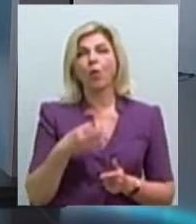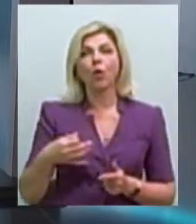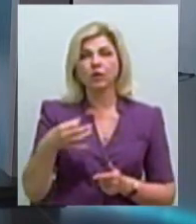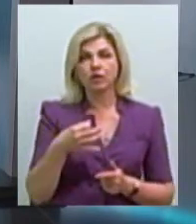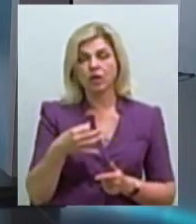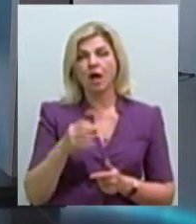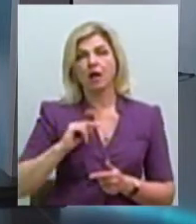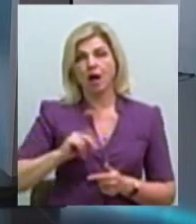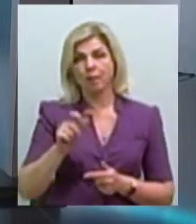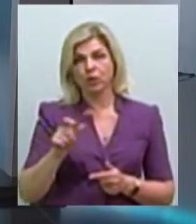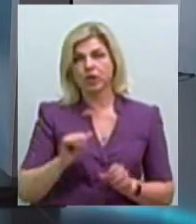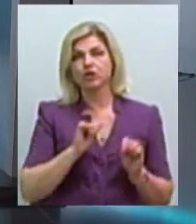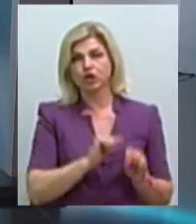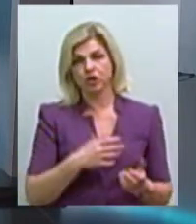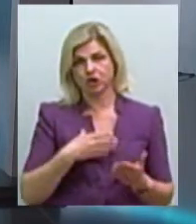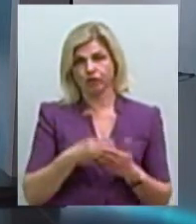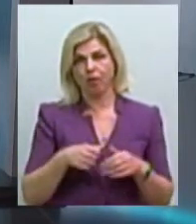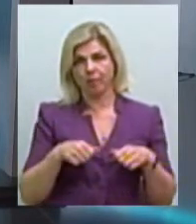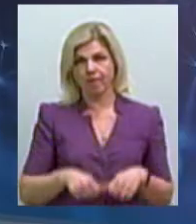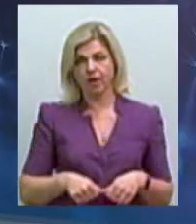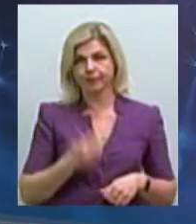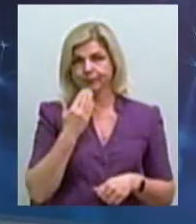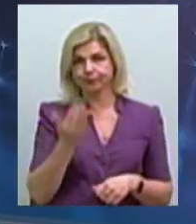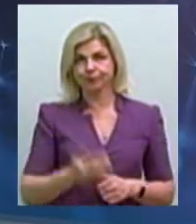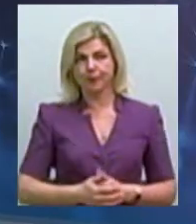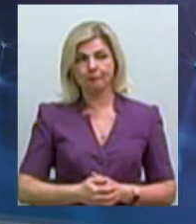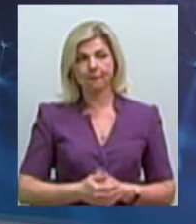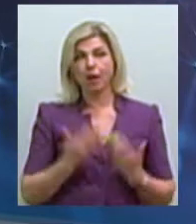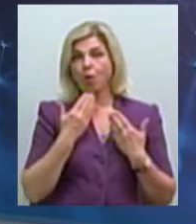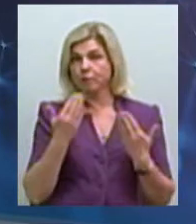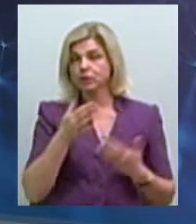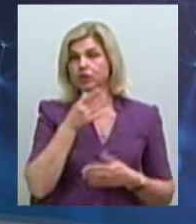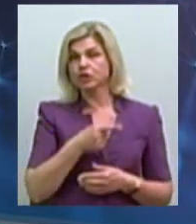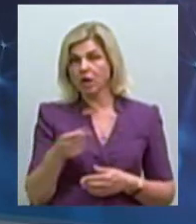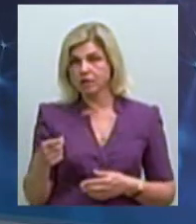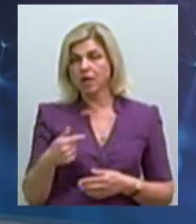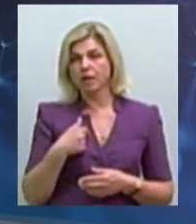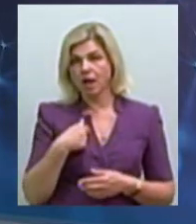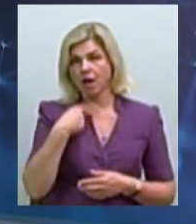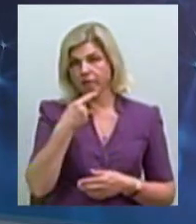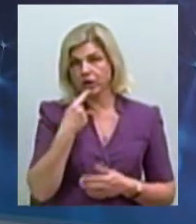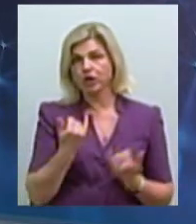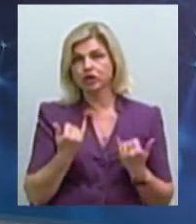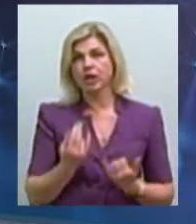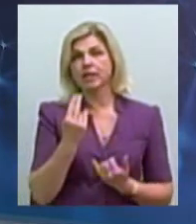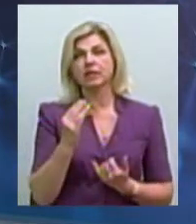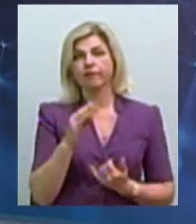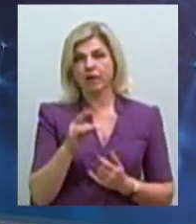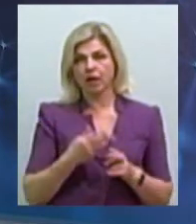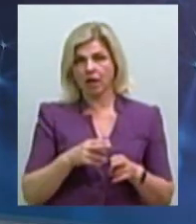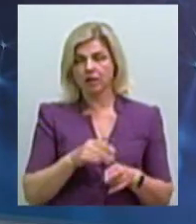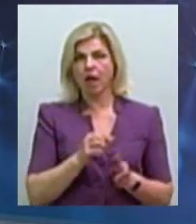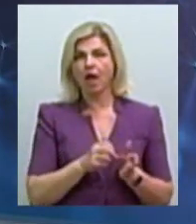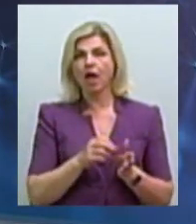наймані працівники захищати свої права? Ви знаєте, останнім часом я назвала тільки, озвучила тільки що цифри, для нас це рекордна